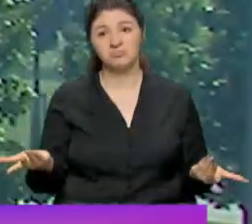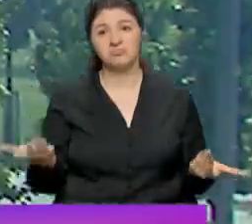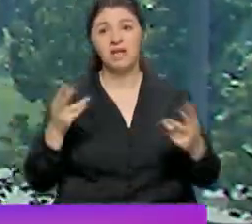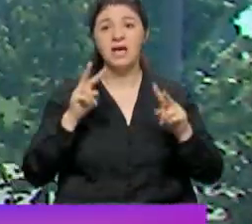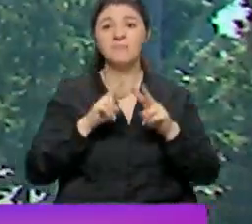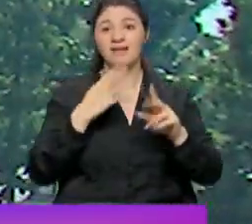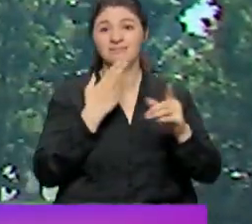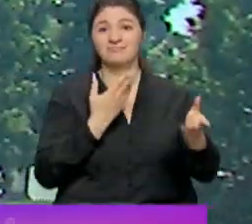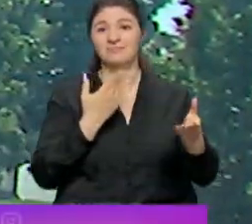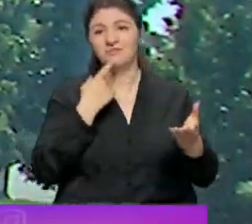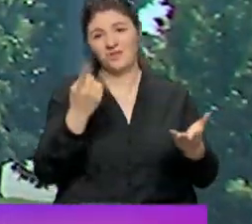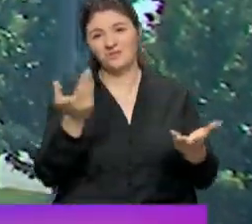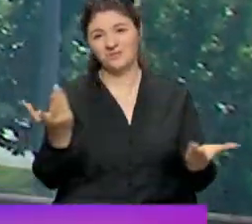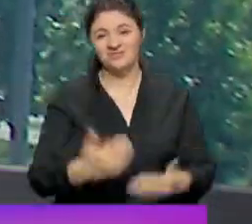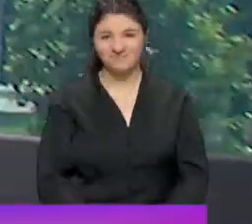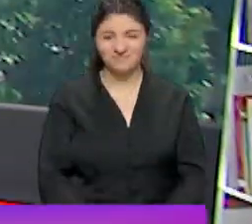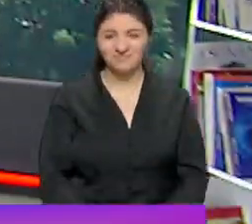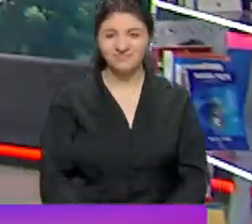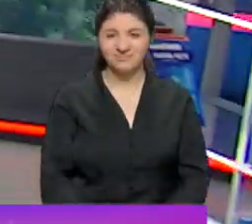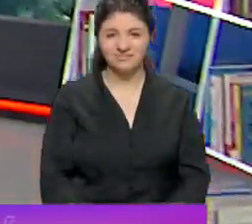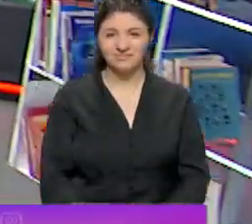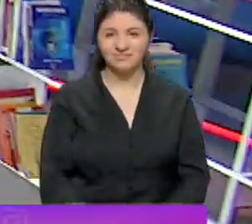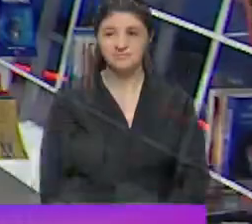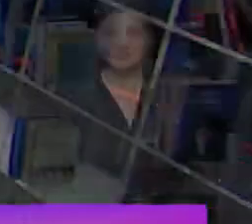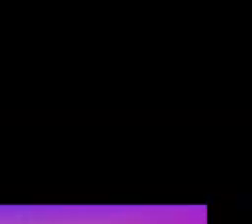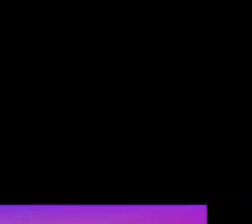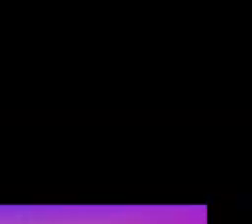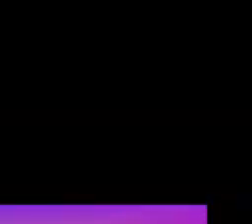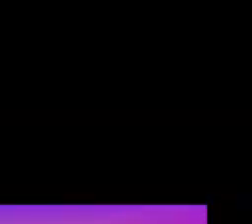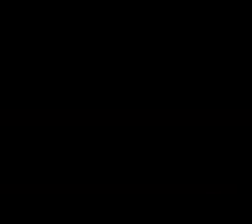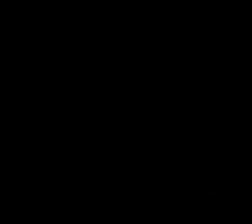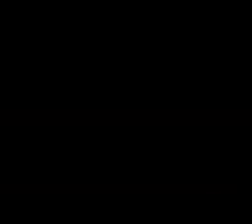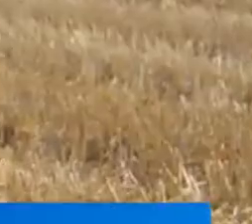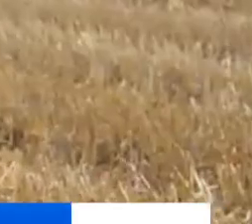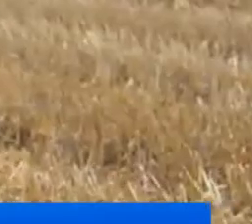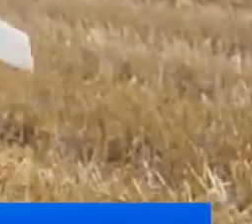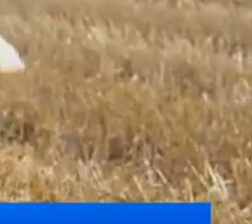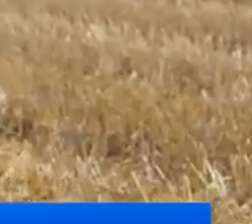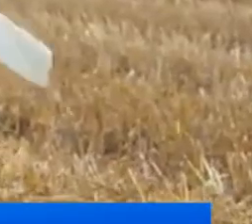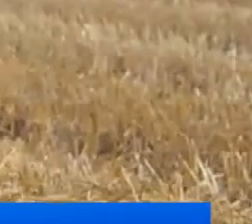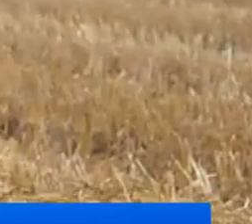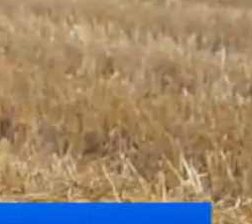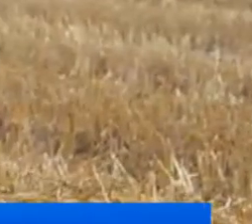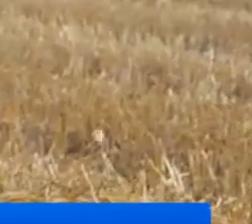melek mosso diyoruz Ya hayatım kalmış